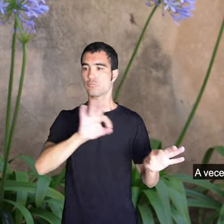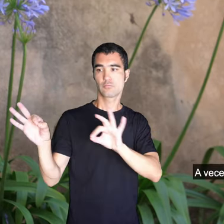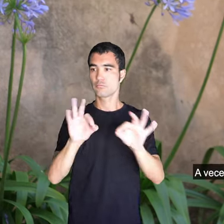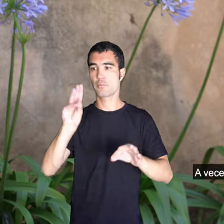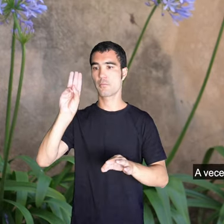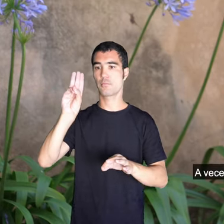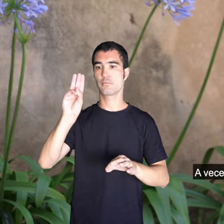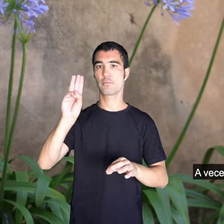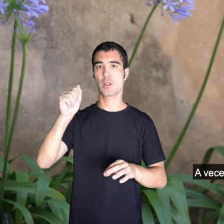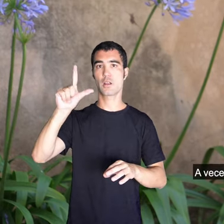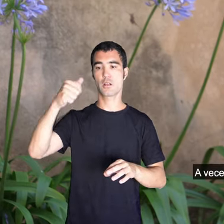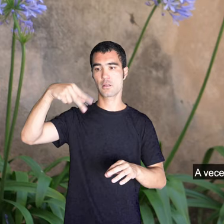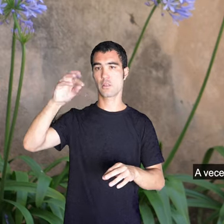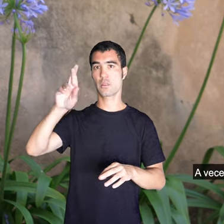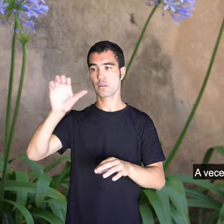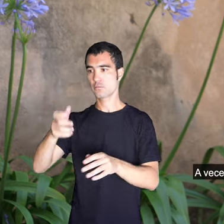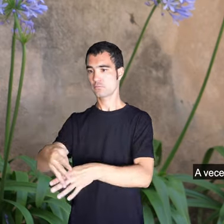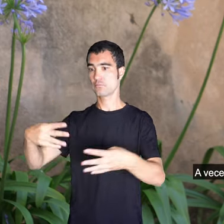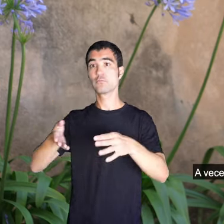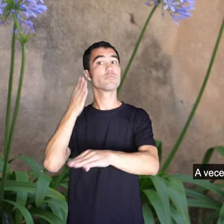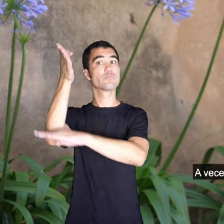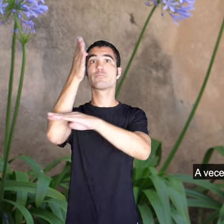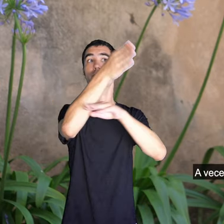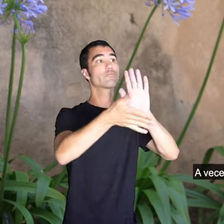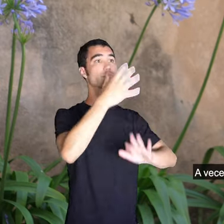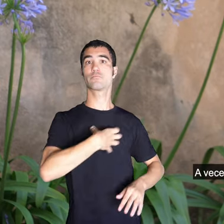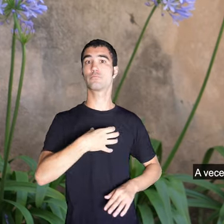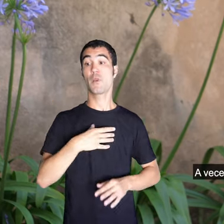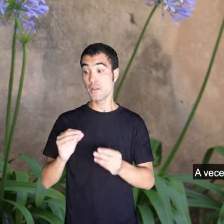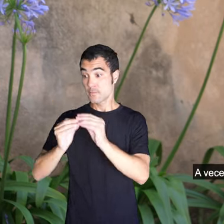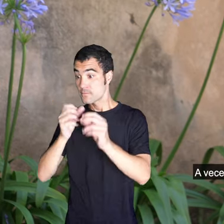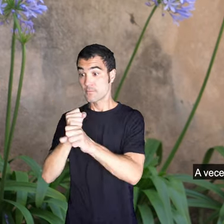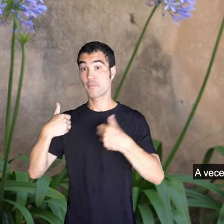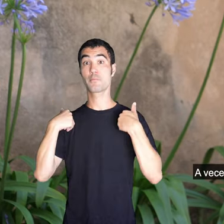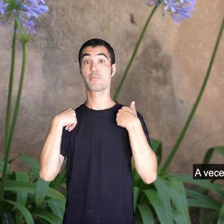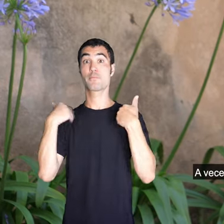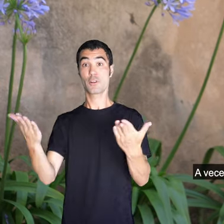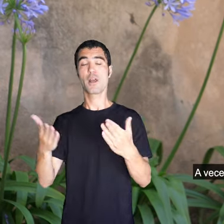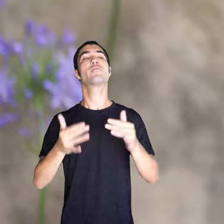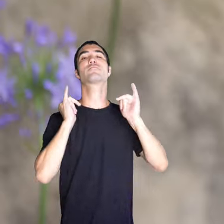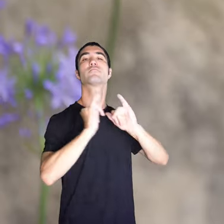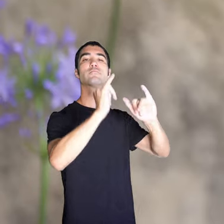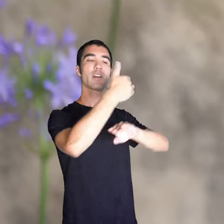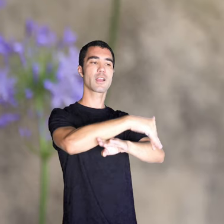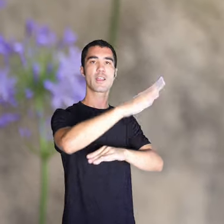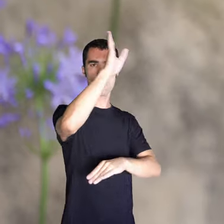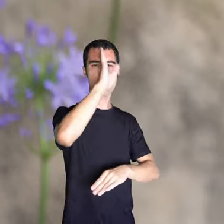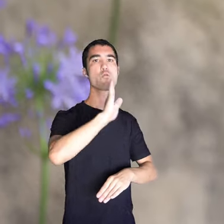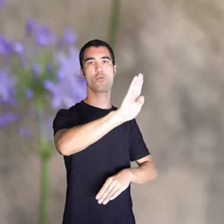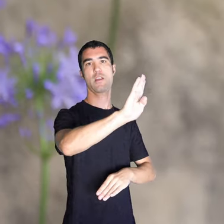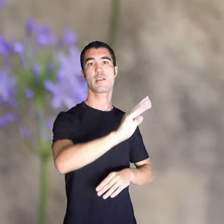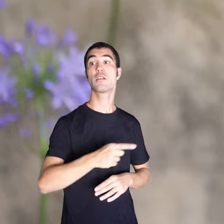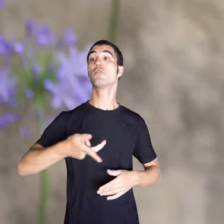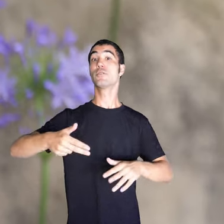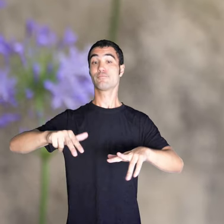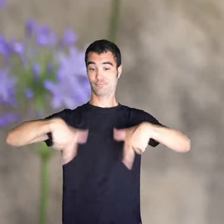palangres i no podíem anar enlloc. De vegades si acabàvem prem, on anàvem a fer una volta pel carrer de la Lluna, i mos deixaven sortir si